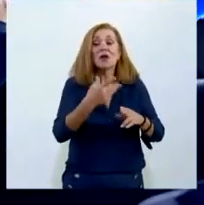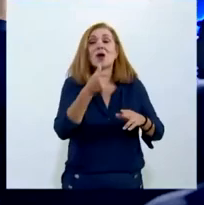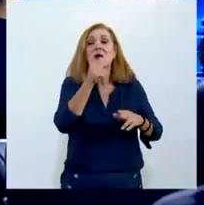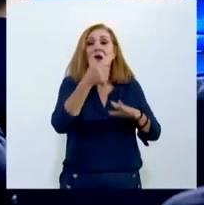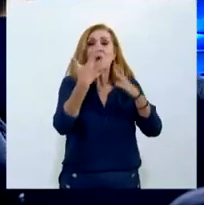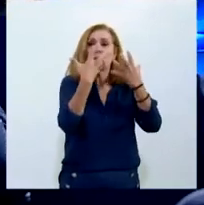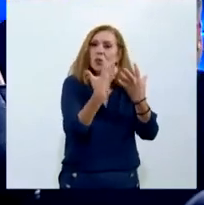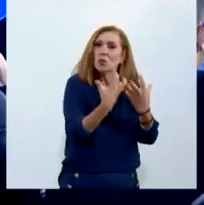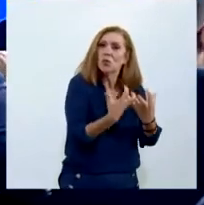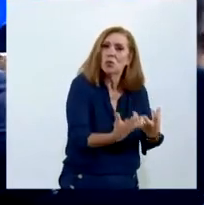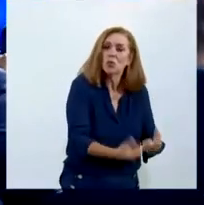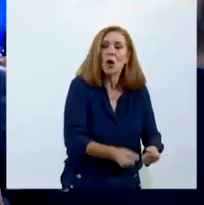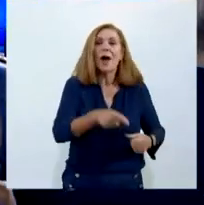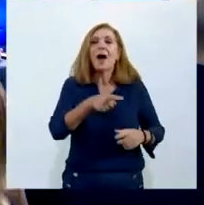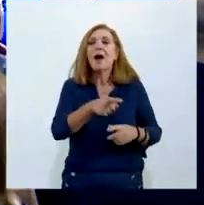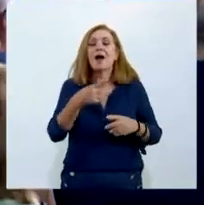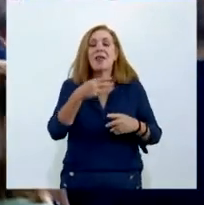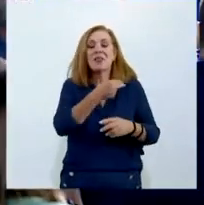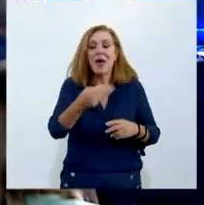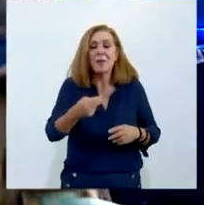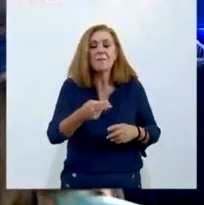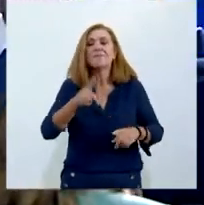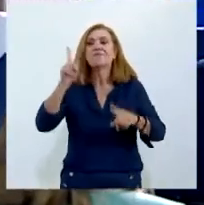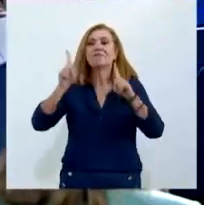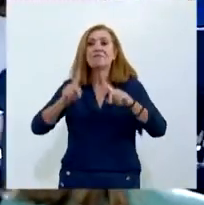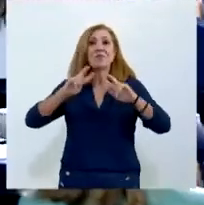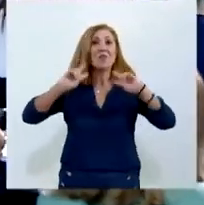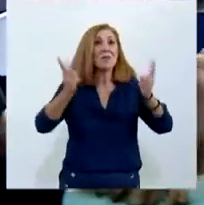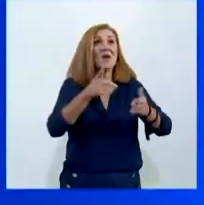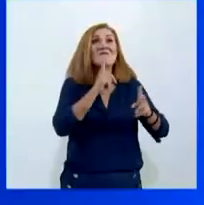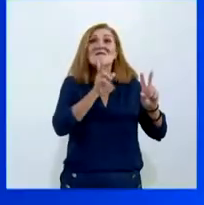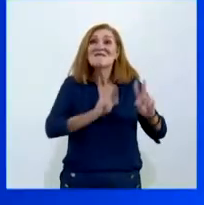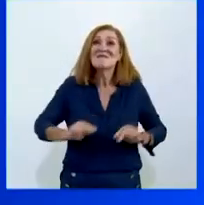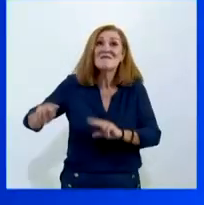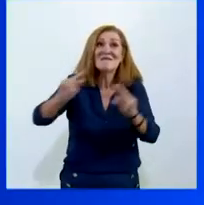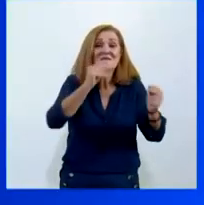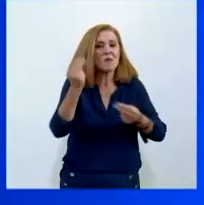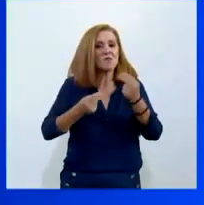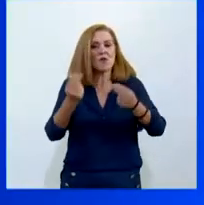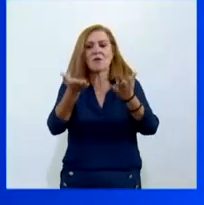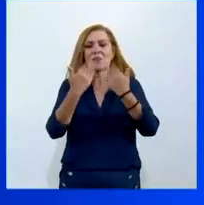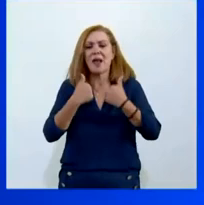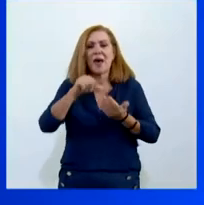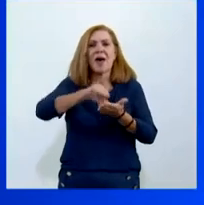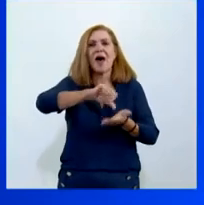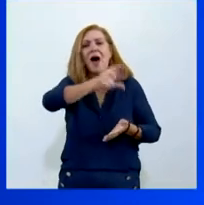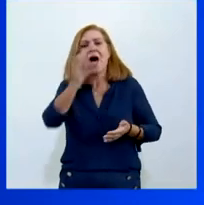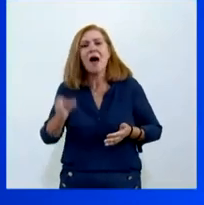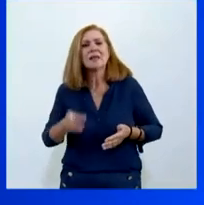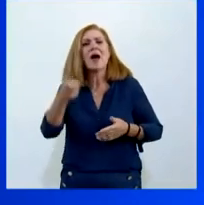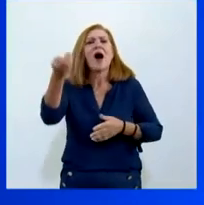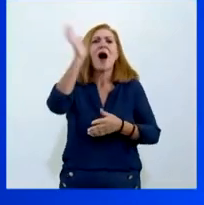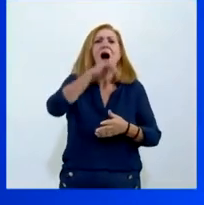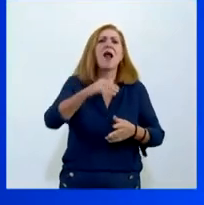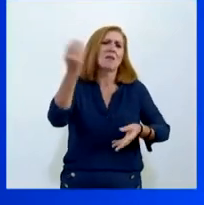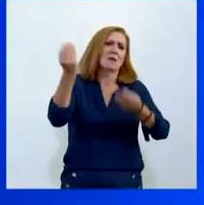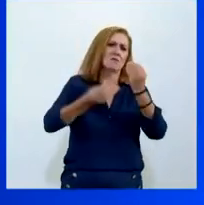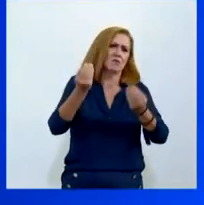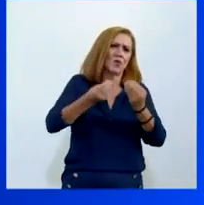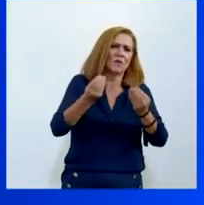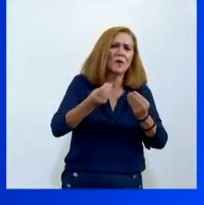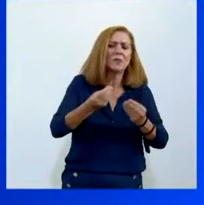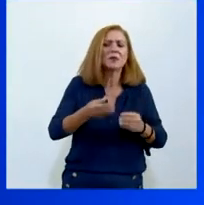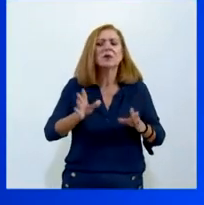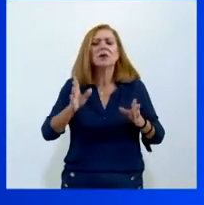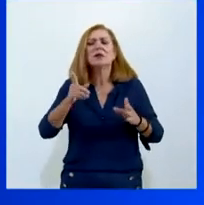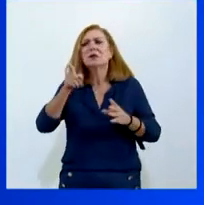οι περιφέρειες άλλες οι ανάγκες της. Η Αττική αντιμετωπίζει άλλης κλίμακας προβλήματα.